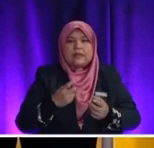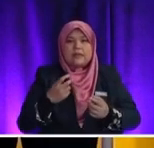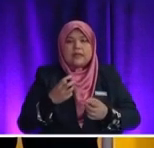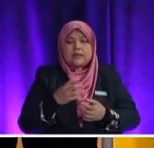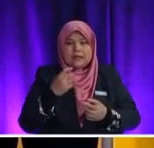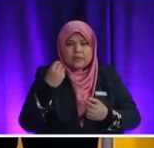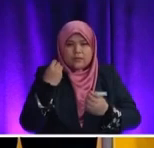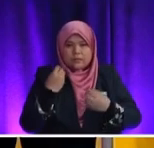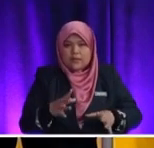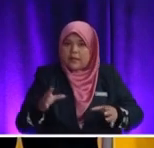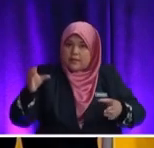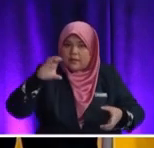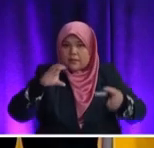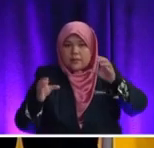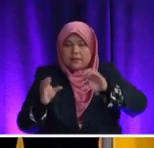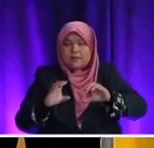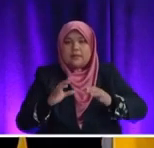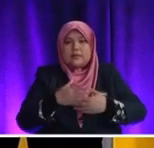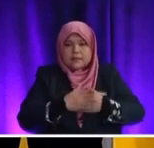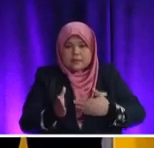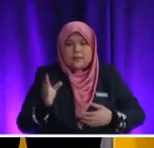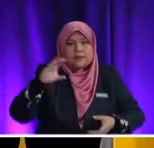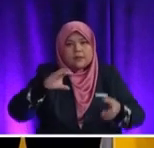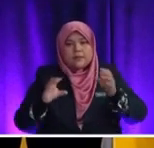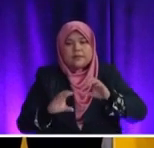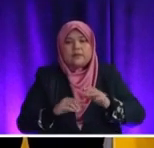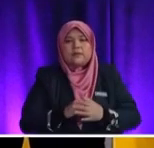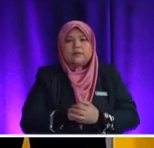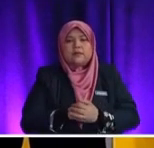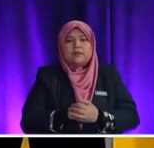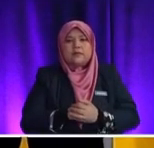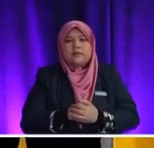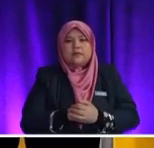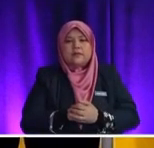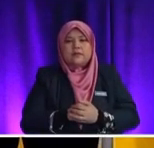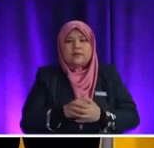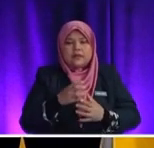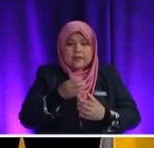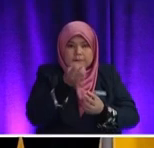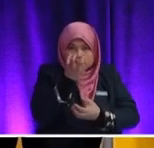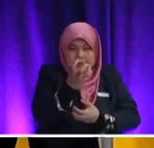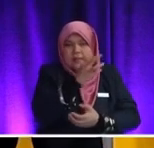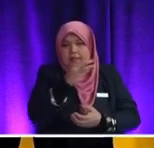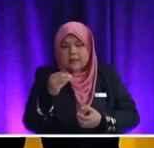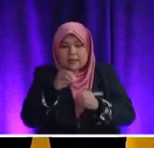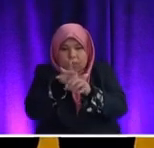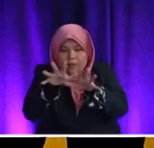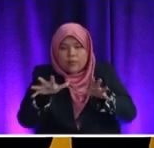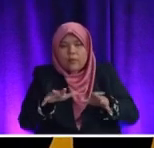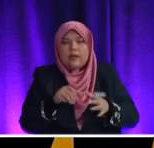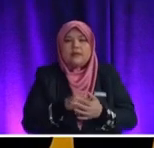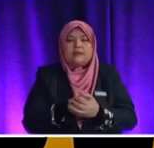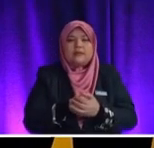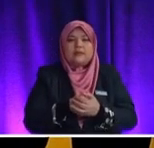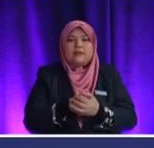peroleh ketika eksperimen satu yaitu dalam keadaan pop ujar dan dalam keadaan leburan yerke susbatih